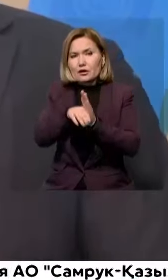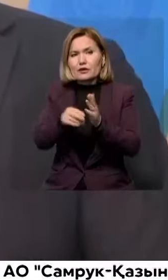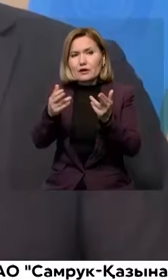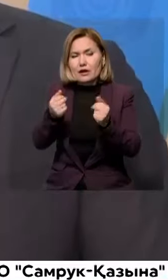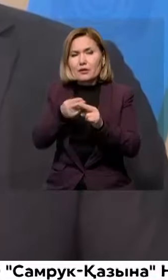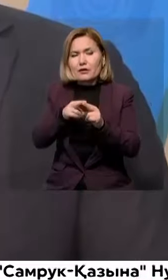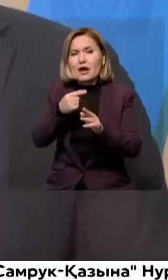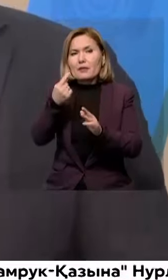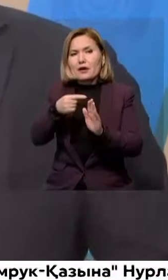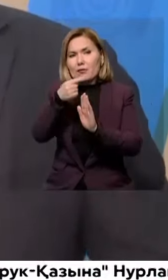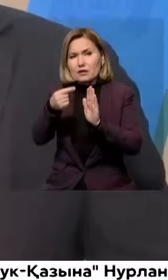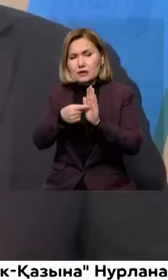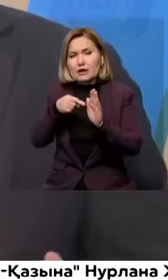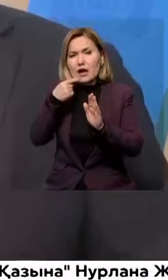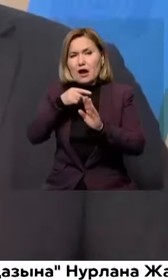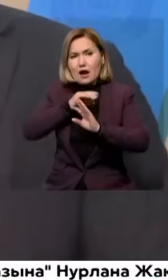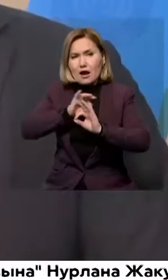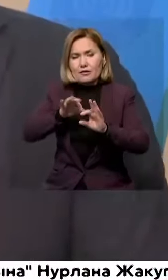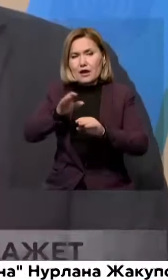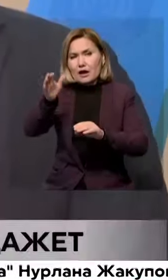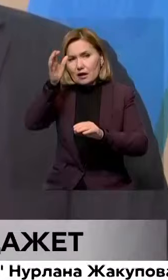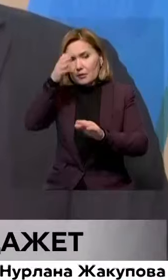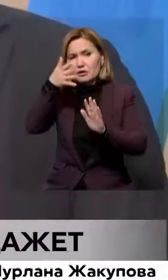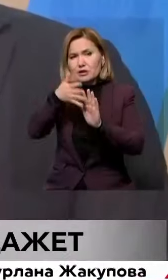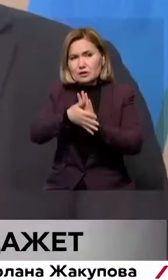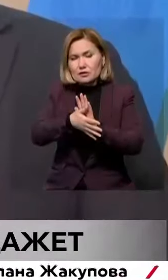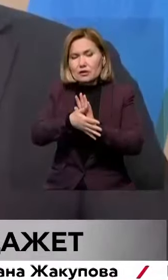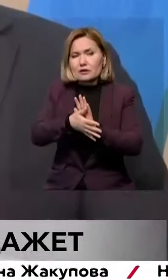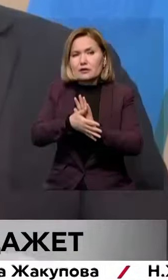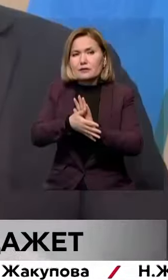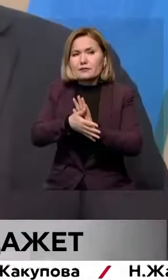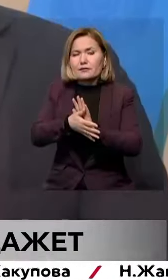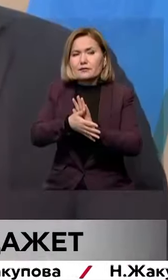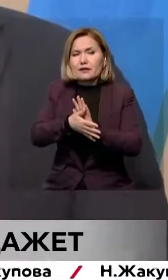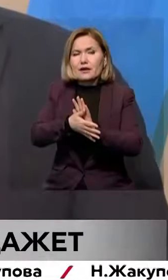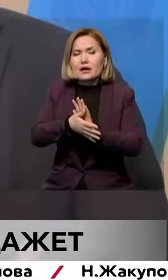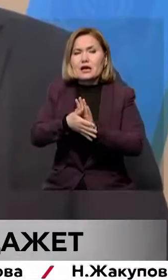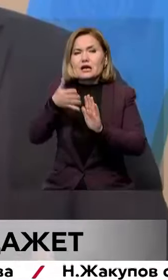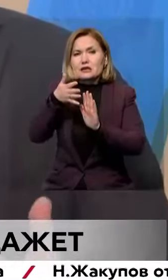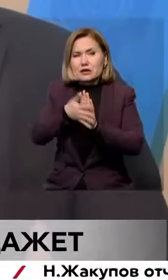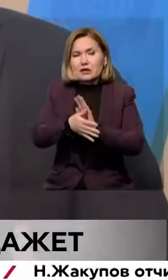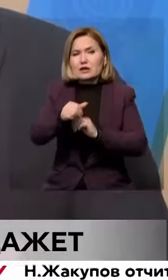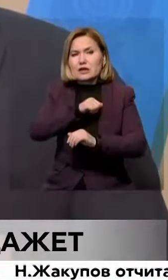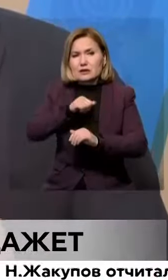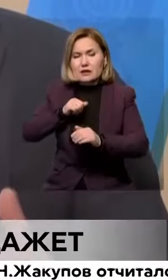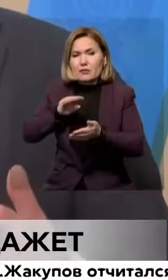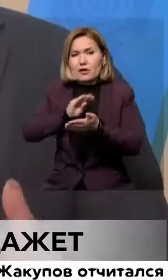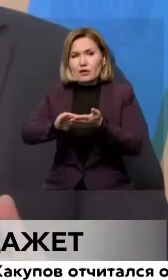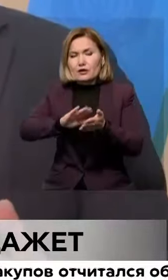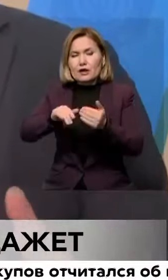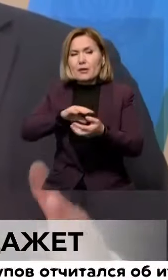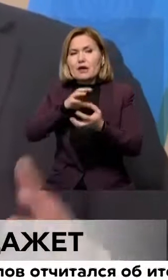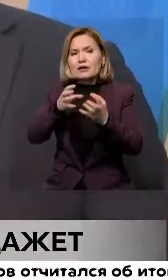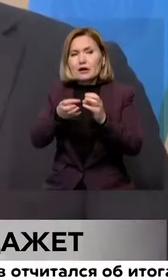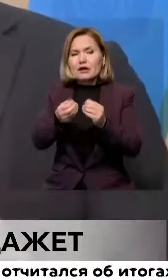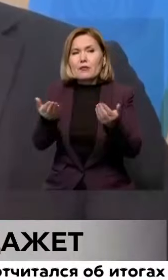бір мәселені көтердік. Екінші, ғылыми зерттеулерді жаңағы зерттеуші өзі жазып болғаннан кейін оның